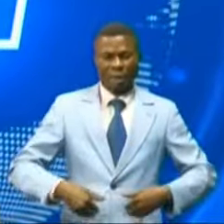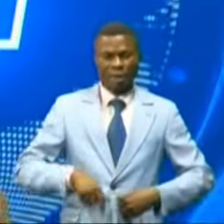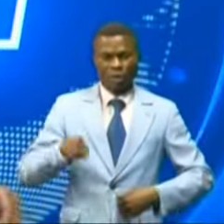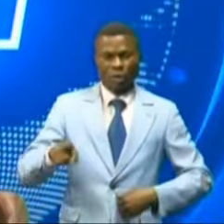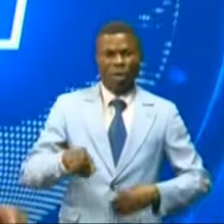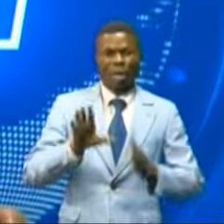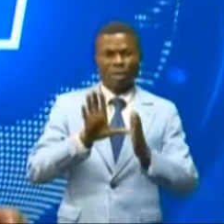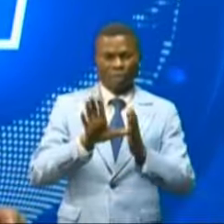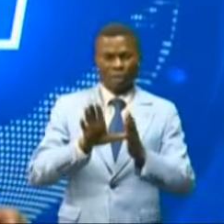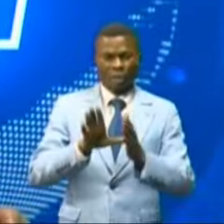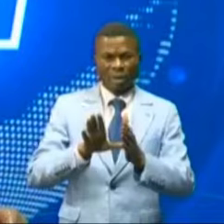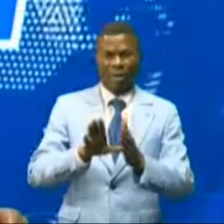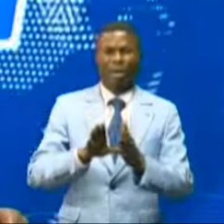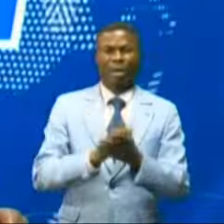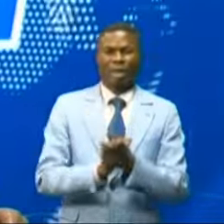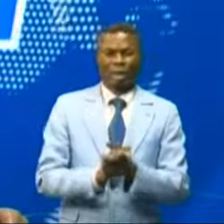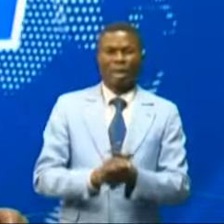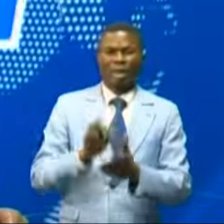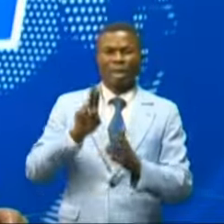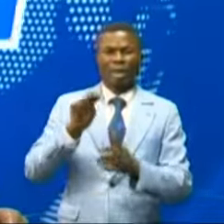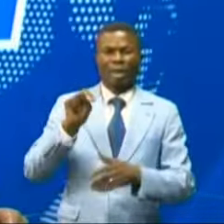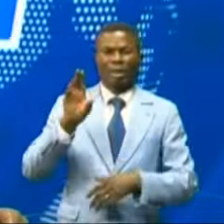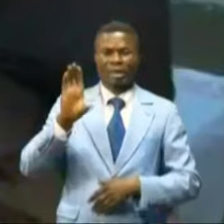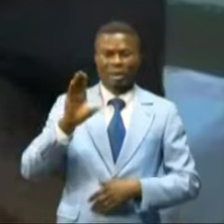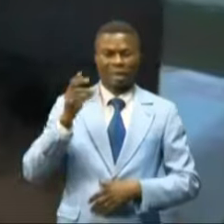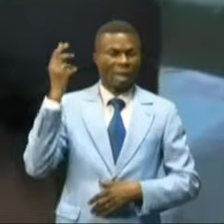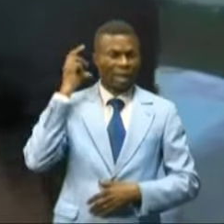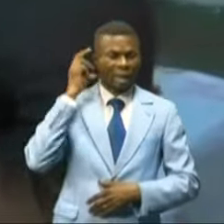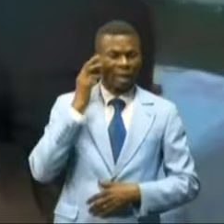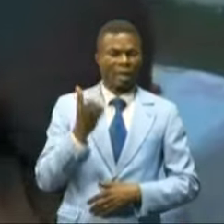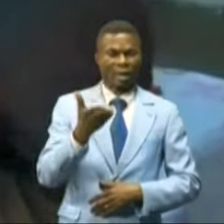Un reportage de Jean Beaupois de la RTNC Kananga.